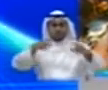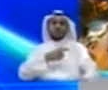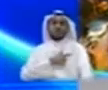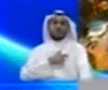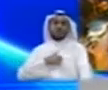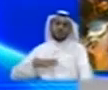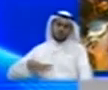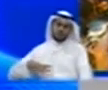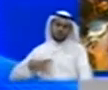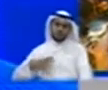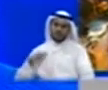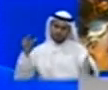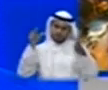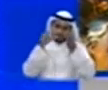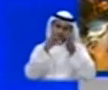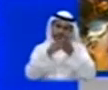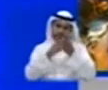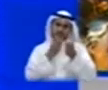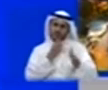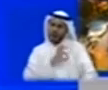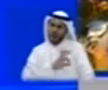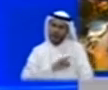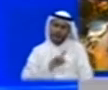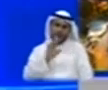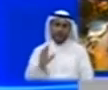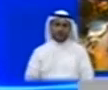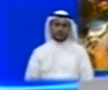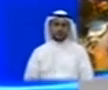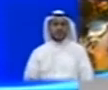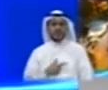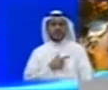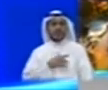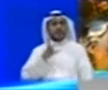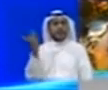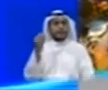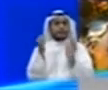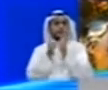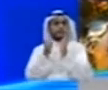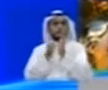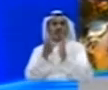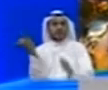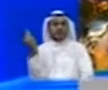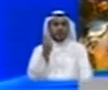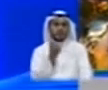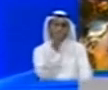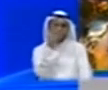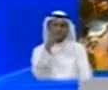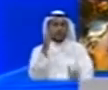باسم المغفور له الشيخ جابر الأحمد. هذه القرية تكون من 150 منزل